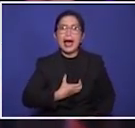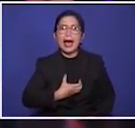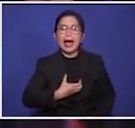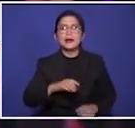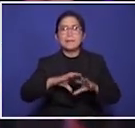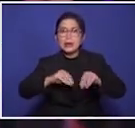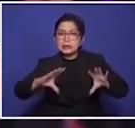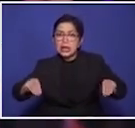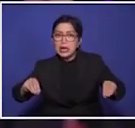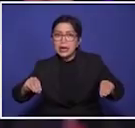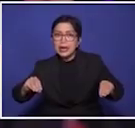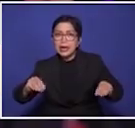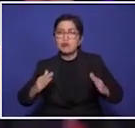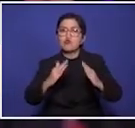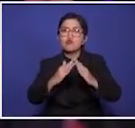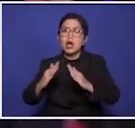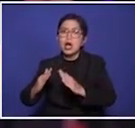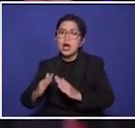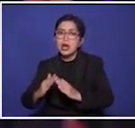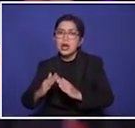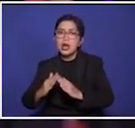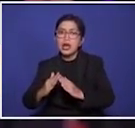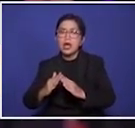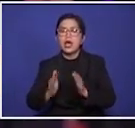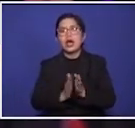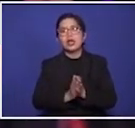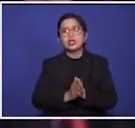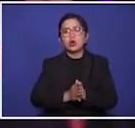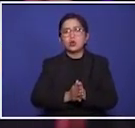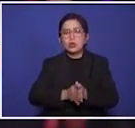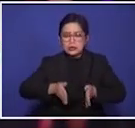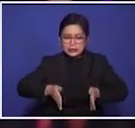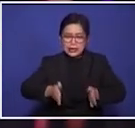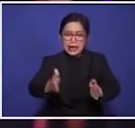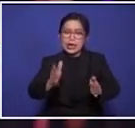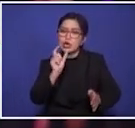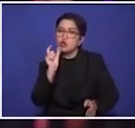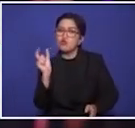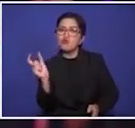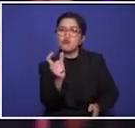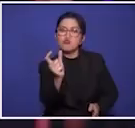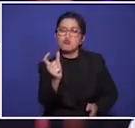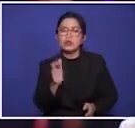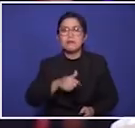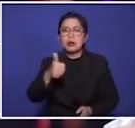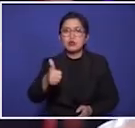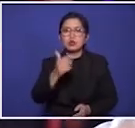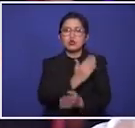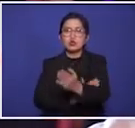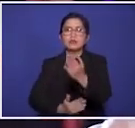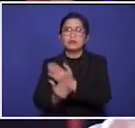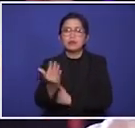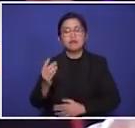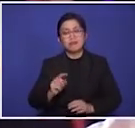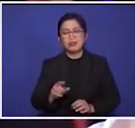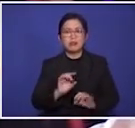pekerjaan untuk perumahan untuk fasilitas umum yang ramah terhadap disabilitas meskipun juga baru beberapa kota